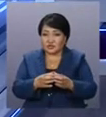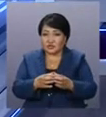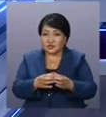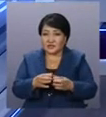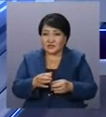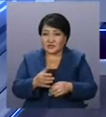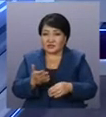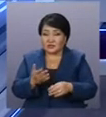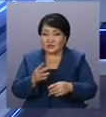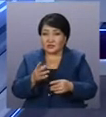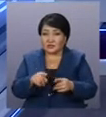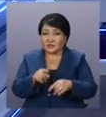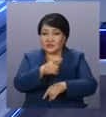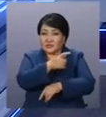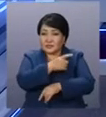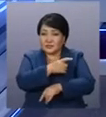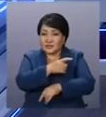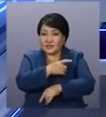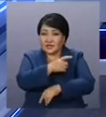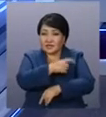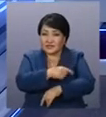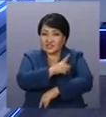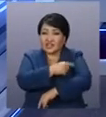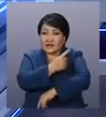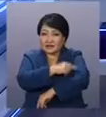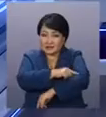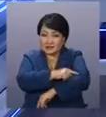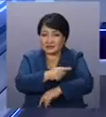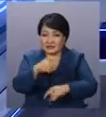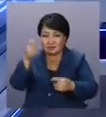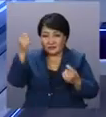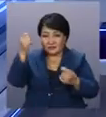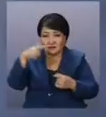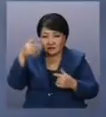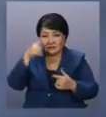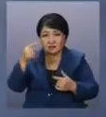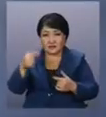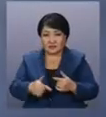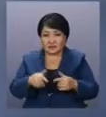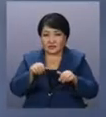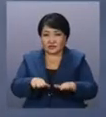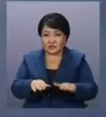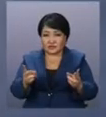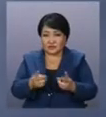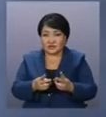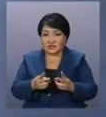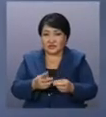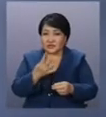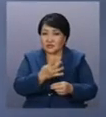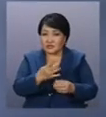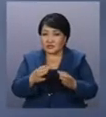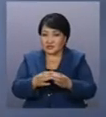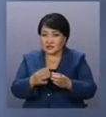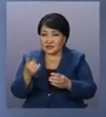немесе дәрігер білікті, ол шешуі мүмкін жаңағы санатын төртінші санаттан бірінші санатқа өзгертіп, дер